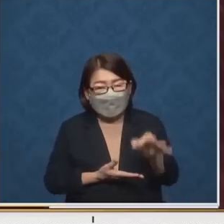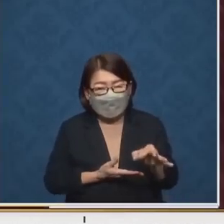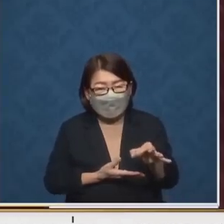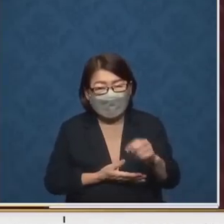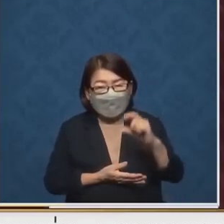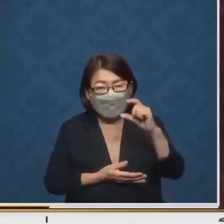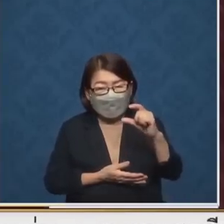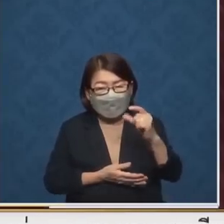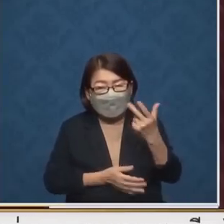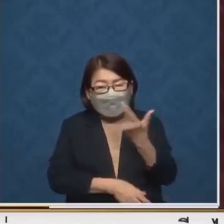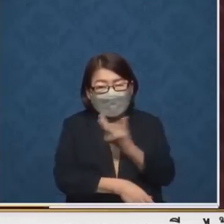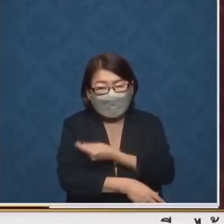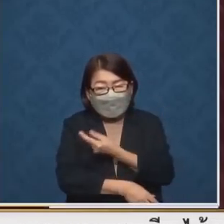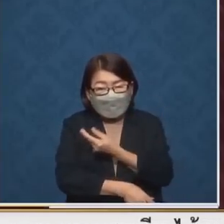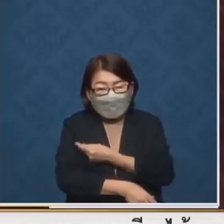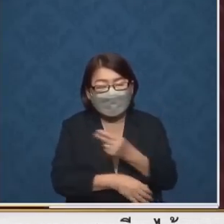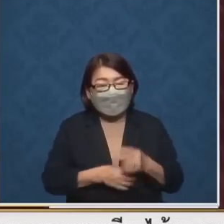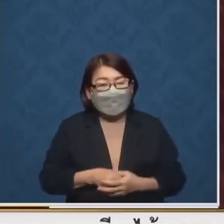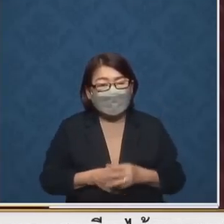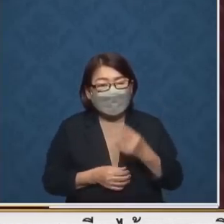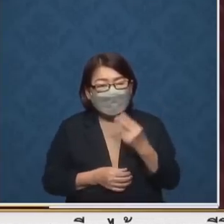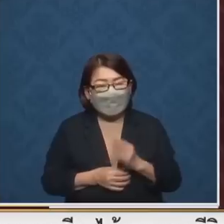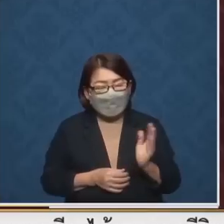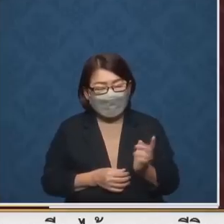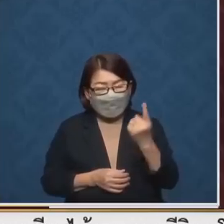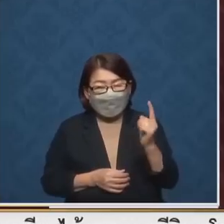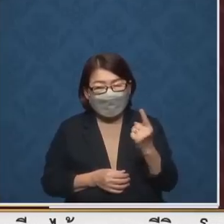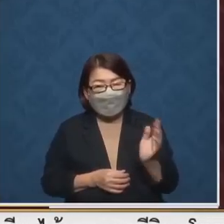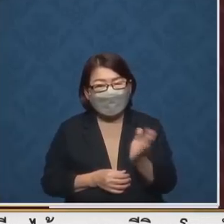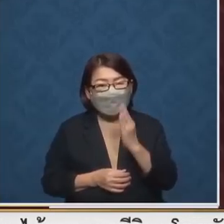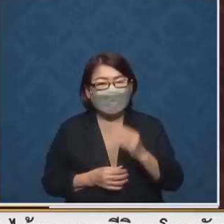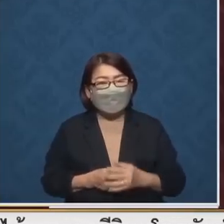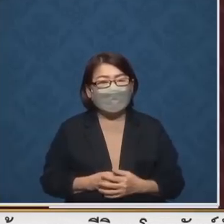ท่านไปดูครับ ซ้ายแผ่นตอไปครับ